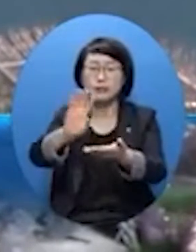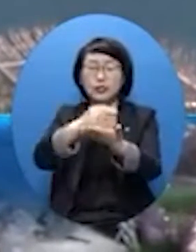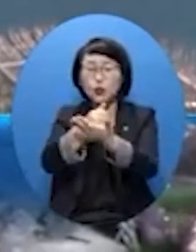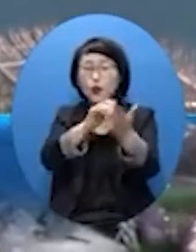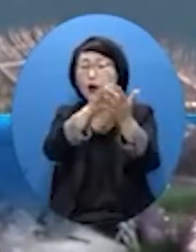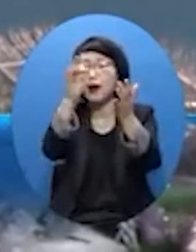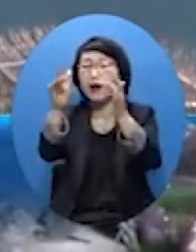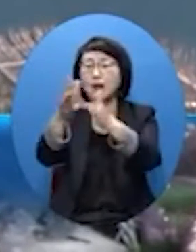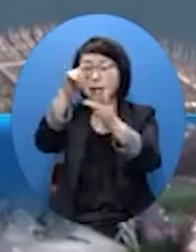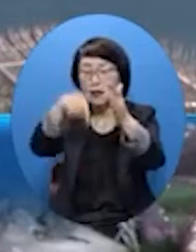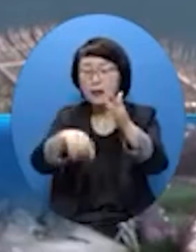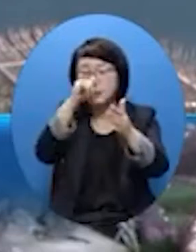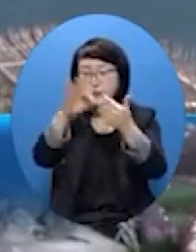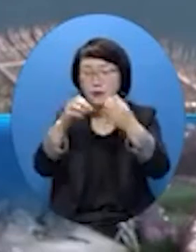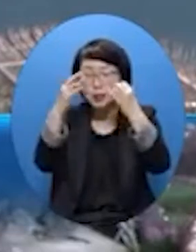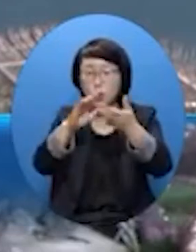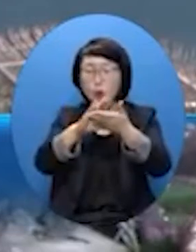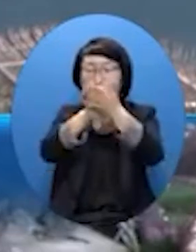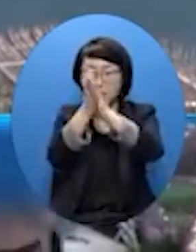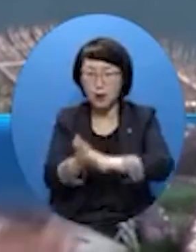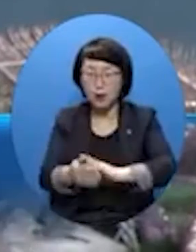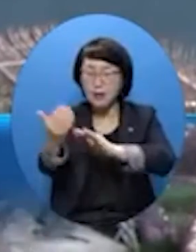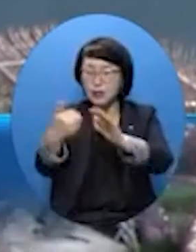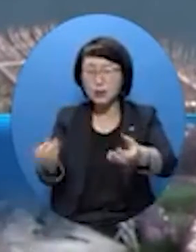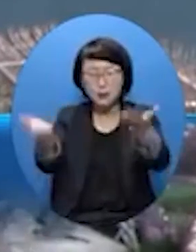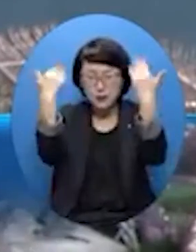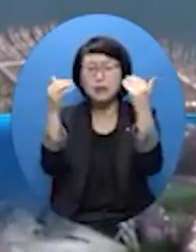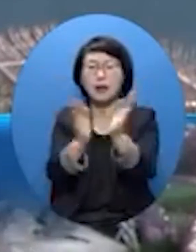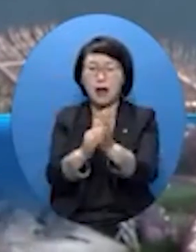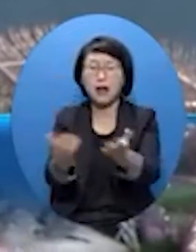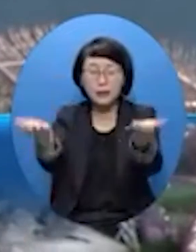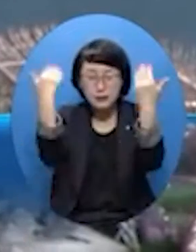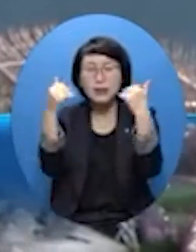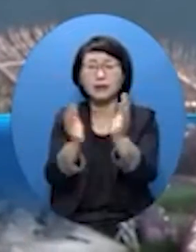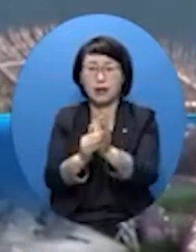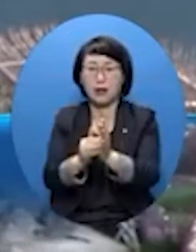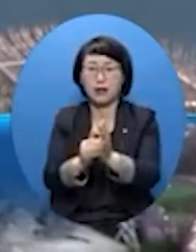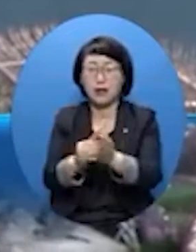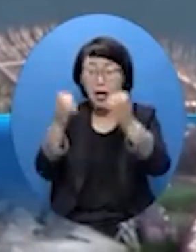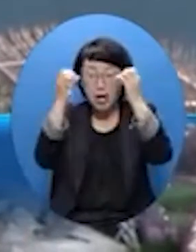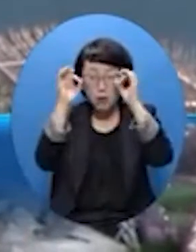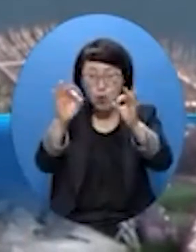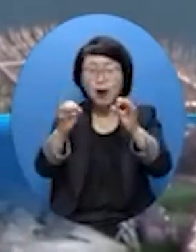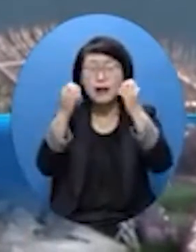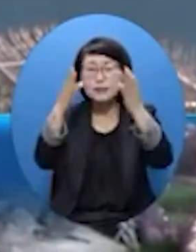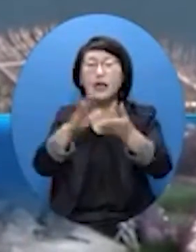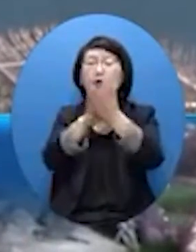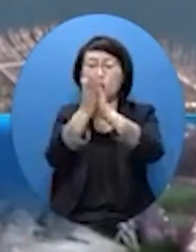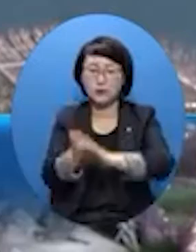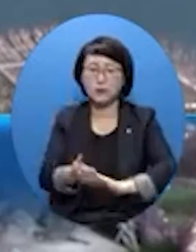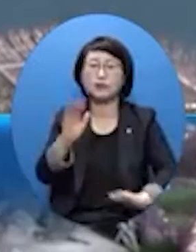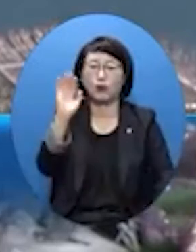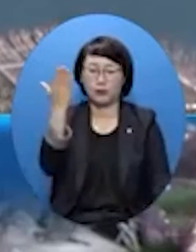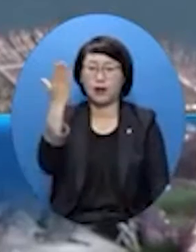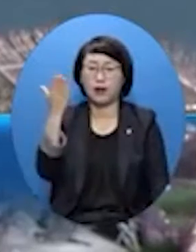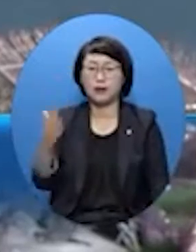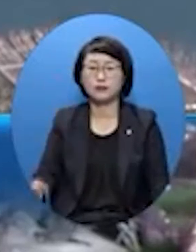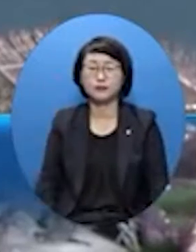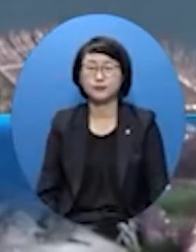안에 있으면 새로운 피조물이라. 이전 것은 지나갔으니, 지나갔으니 보라 새 것이